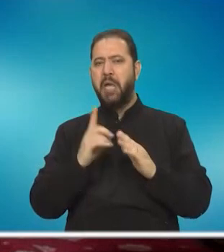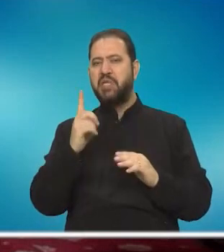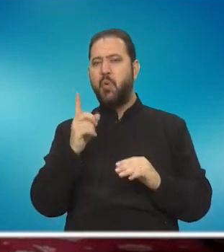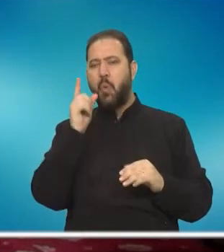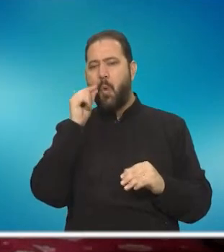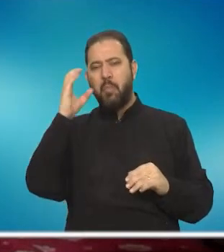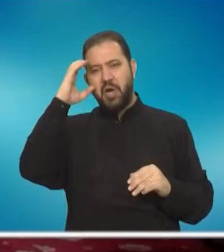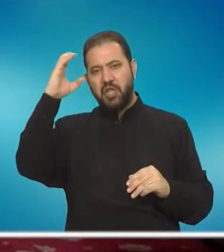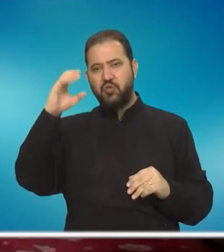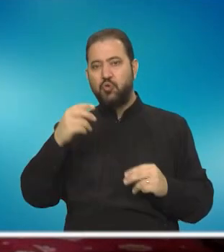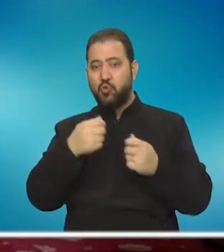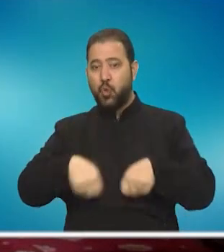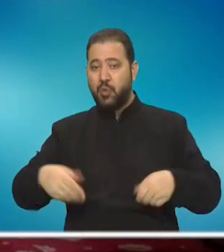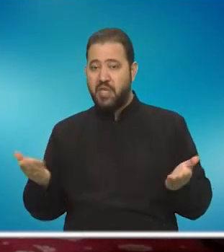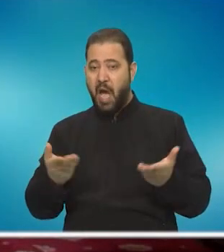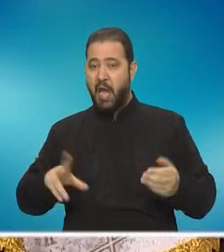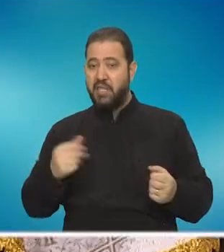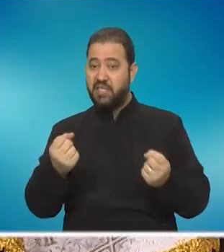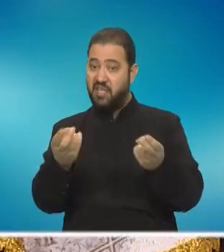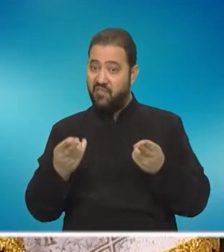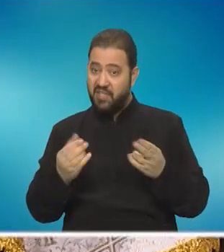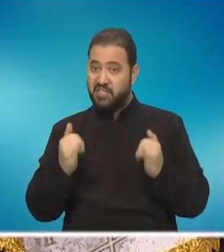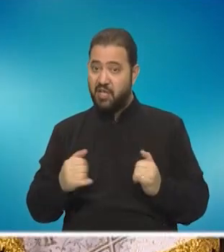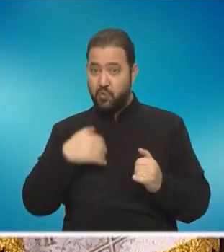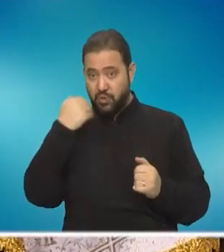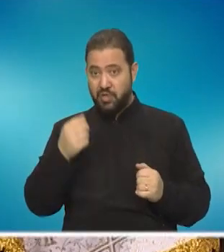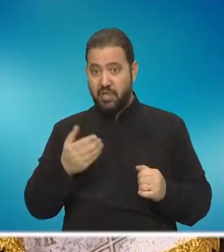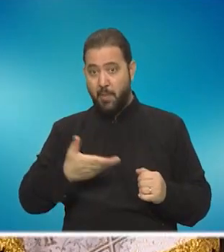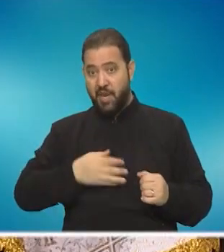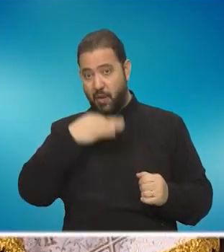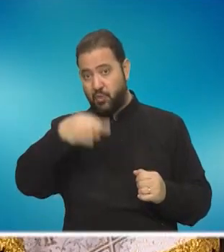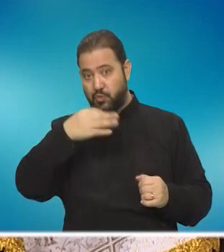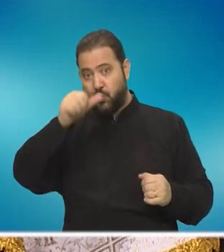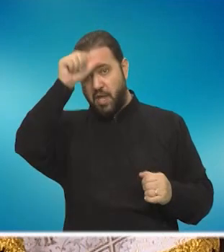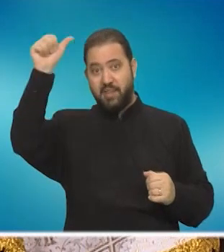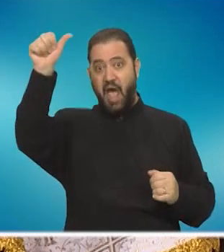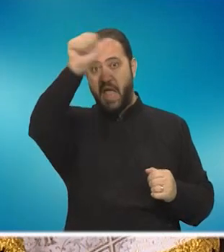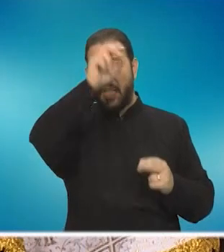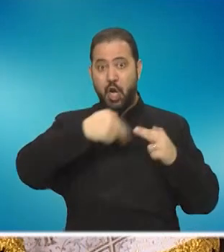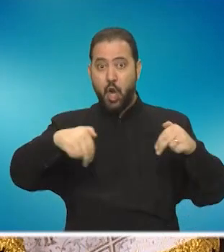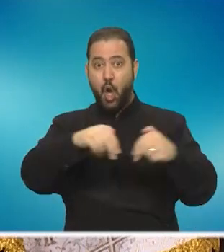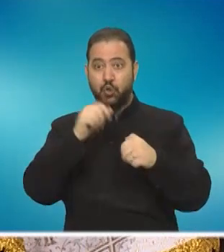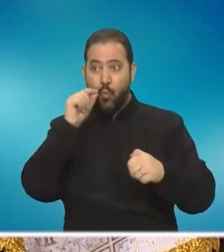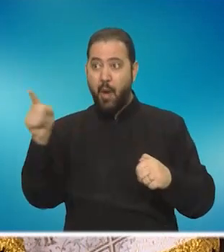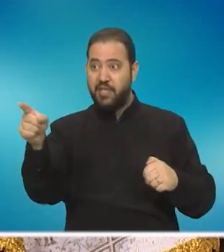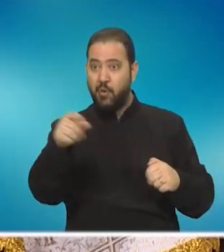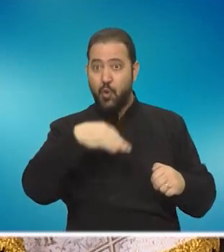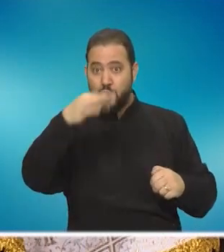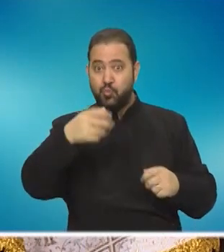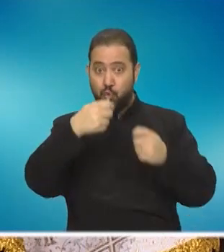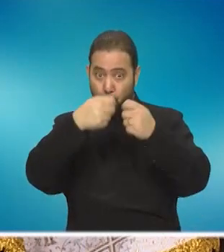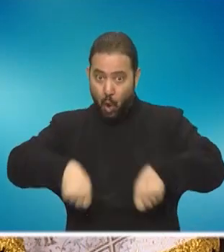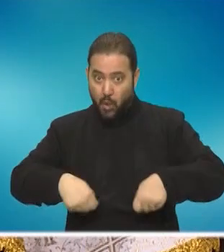dintre credincioși, toți cei care sunt invitați, atunci când preotul a început să rostească Tatăl nostru, cu toții încep să